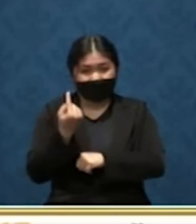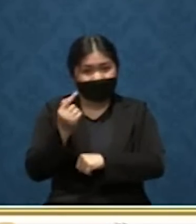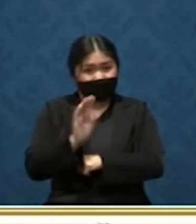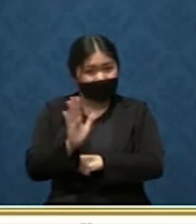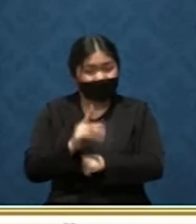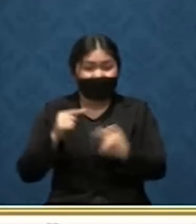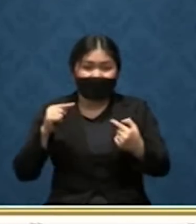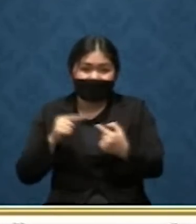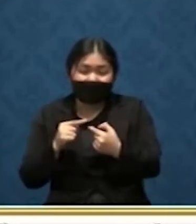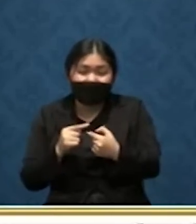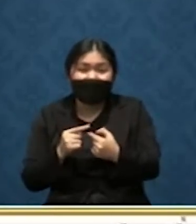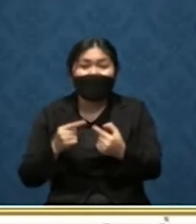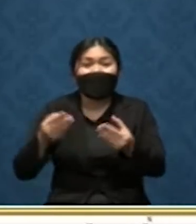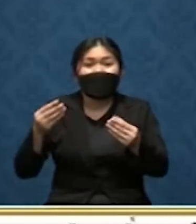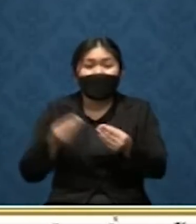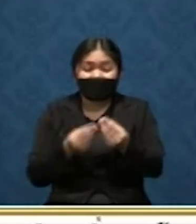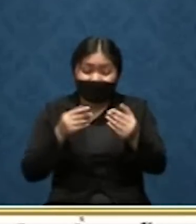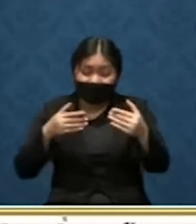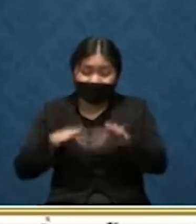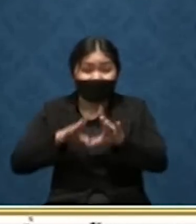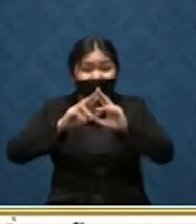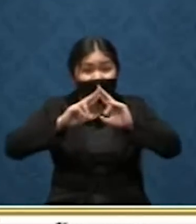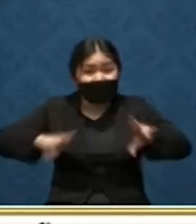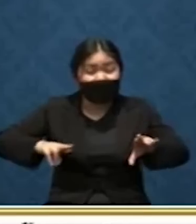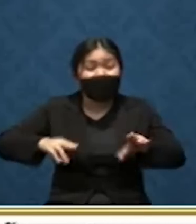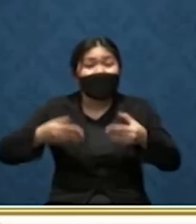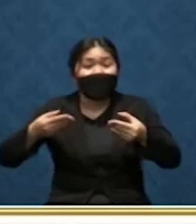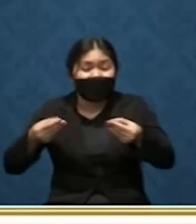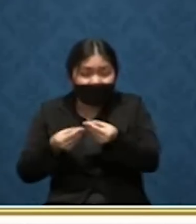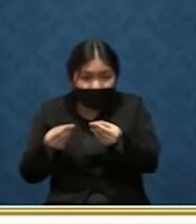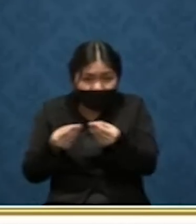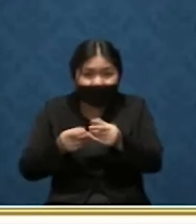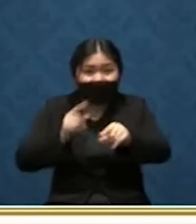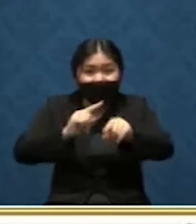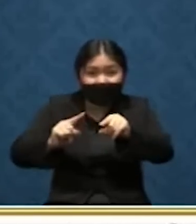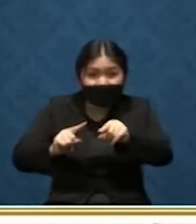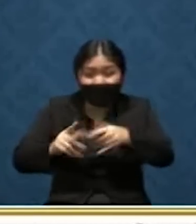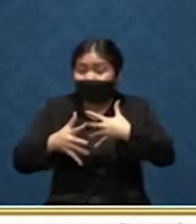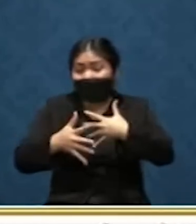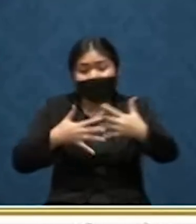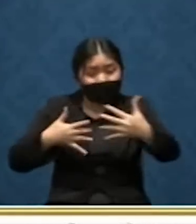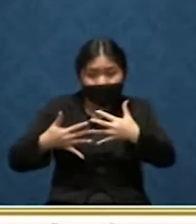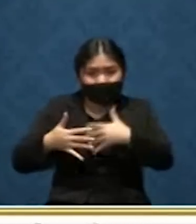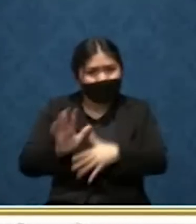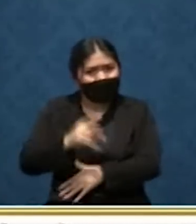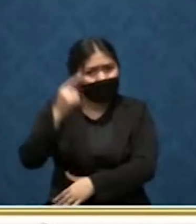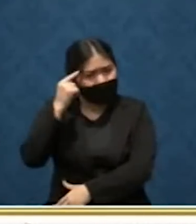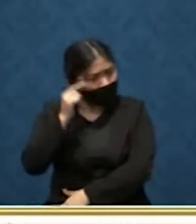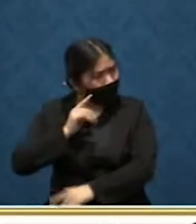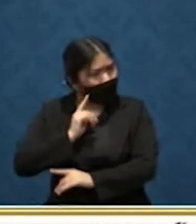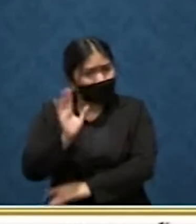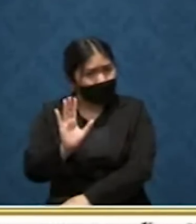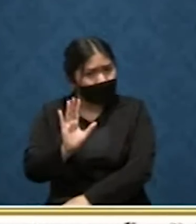ไม่ได้ไปเปิดภัพหมั่วยา หรอเปิดบ่อน เหมืกับตู้หาวไม่เห็นเป็ไร อยาไดคแบนนตขาดครับ